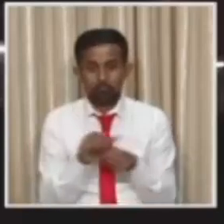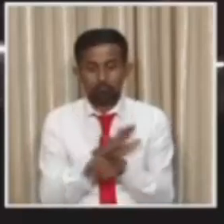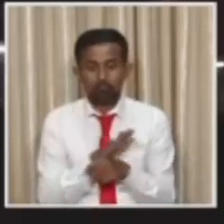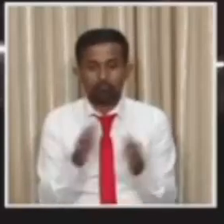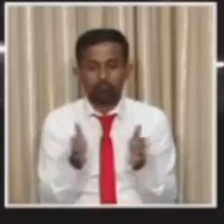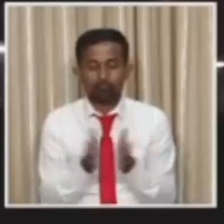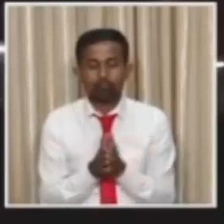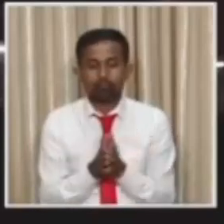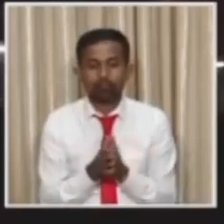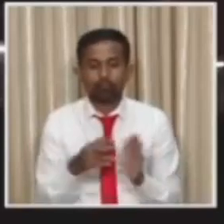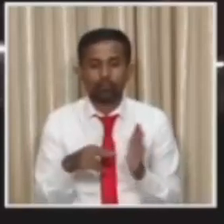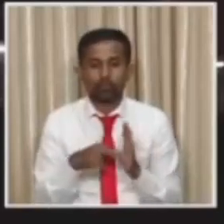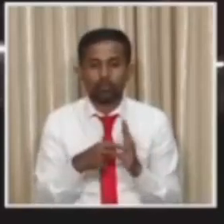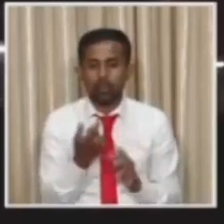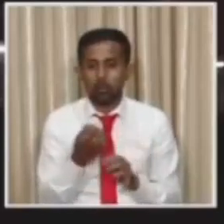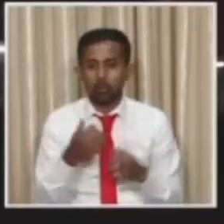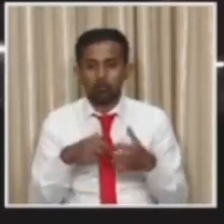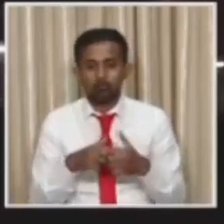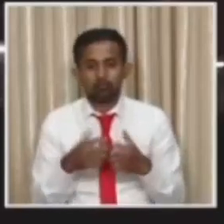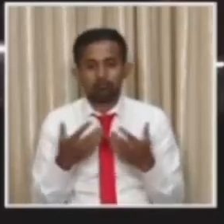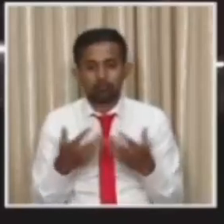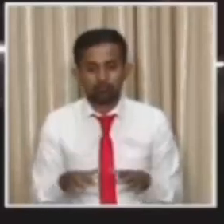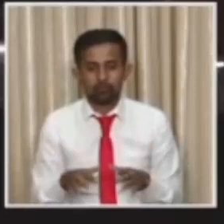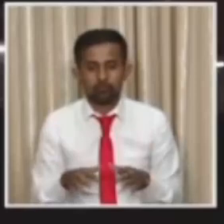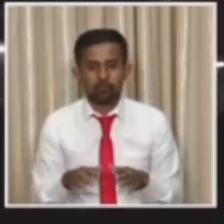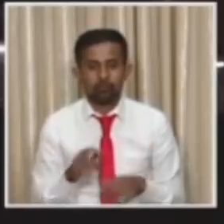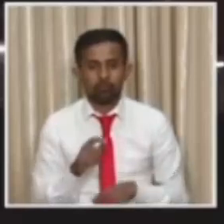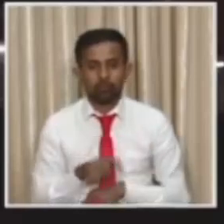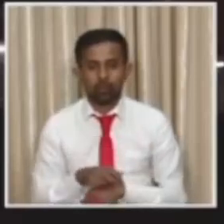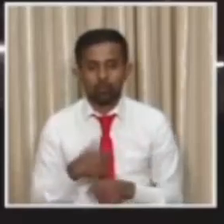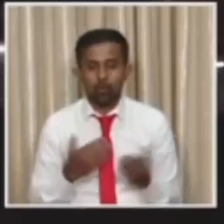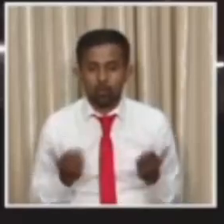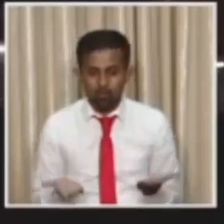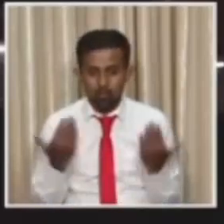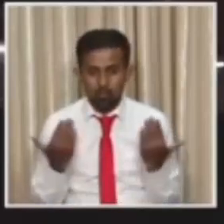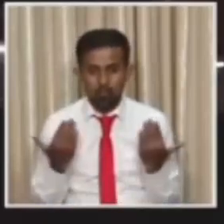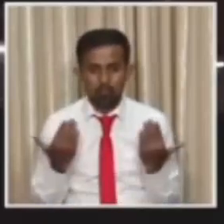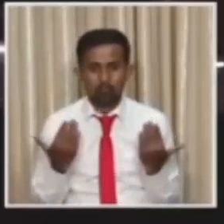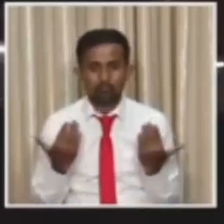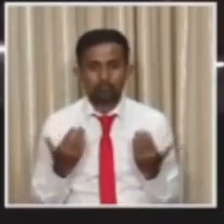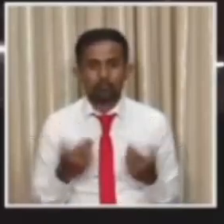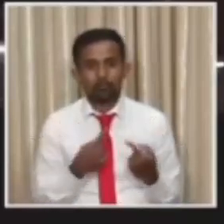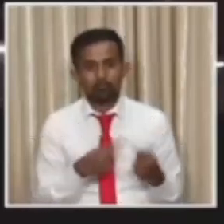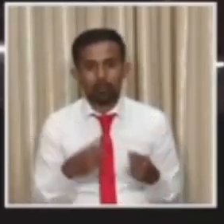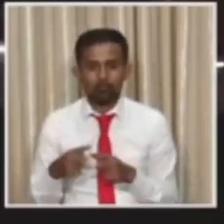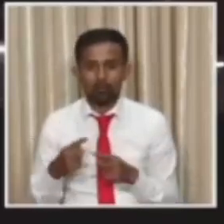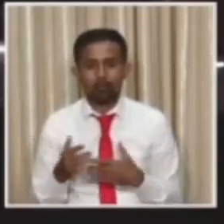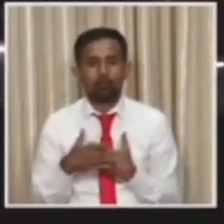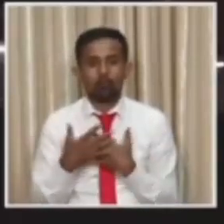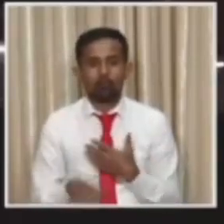අපිට මේ තිබ්බ ආර්ථික අර්බුදය ඇති වුණා ආර්ථික අර්බුදය ඇති වුණ වෙලාවේ අපිට ඒක ගොඩගන්න නොයෙකුත් දේවල් කරන්න සිදු